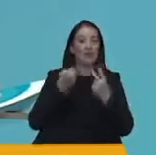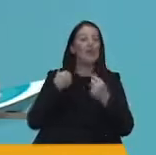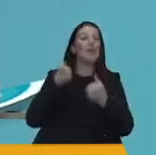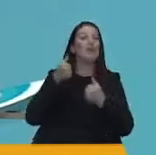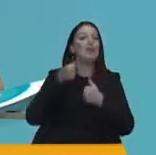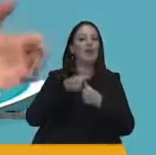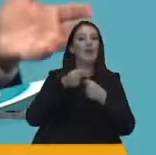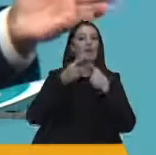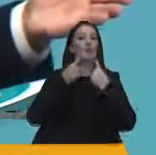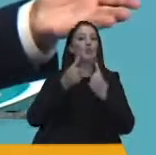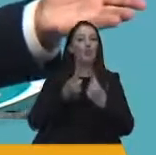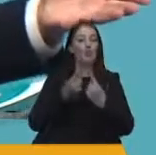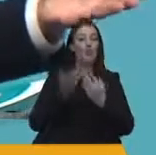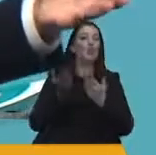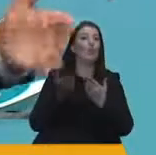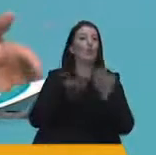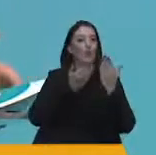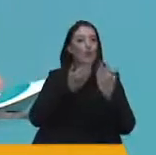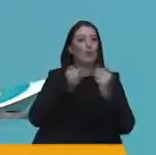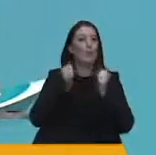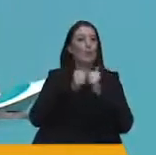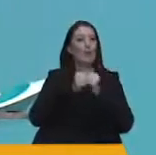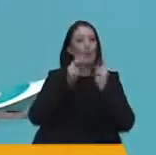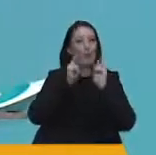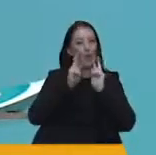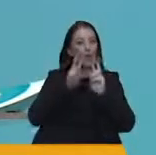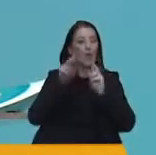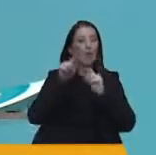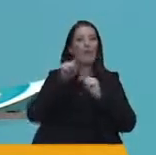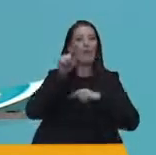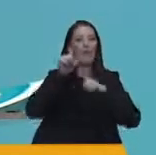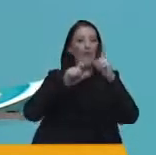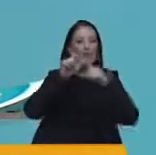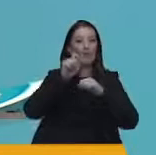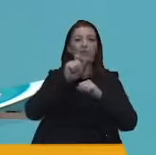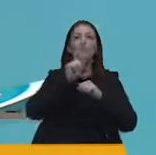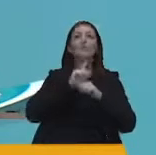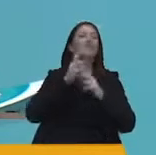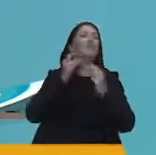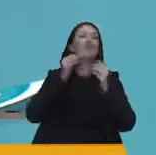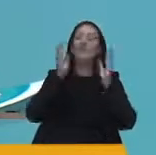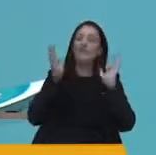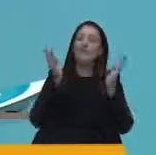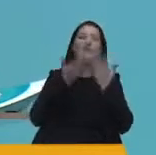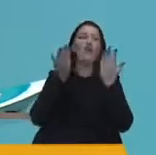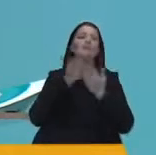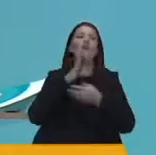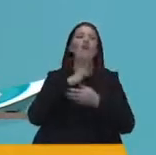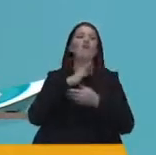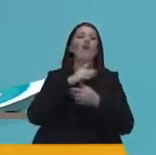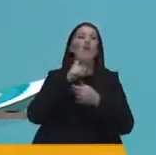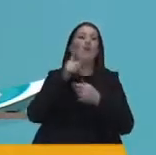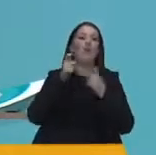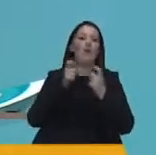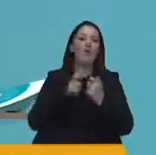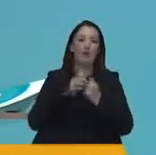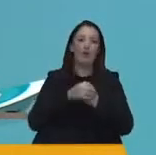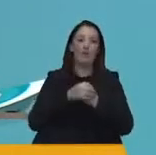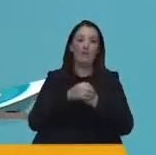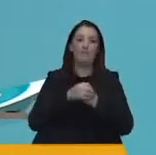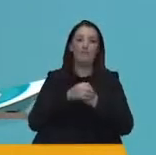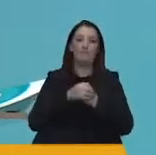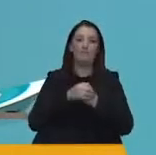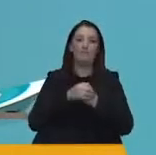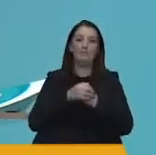yineliyorum. Buyurun görelim. Bakınız bu fotoğraflardan yüzlercesi çıkacak oradan. Yüzlercesi